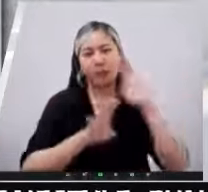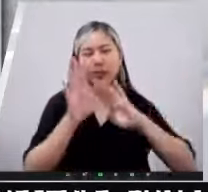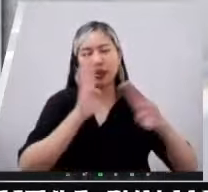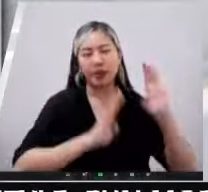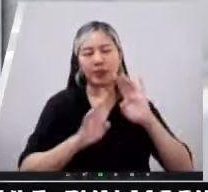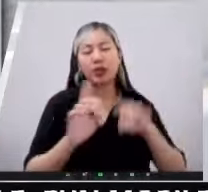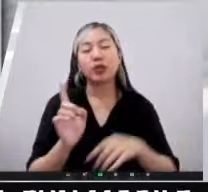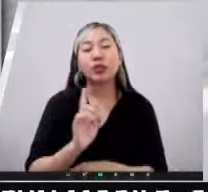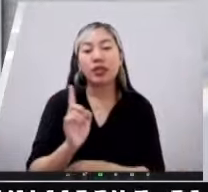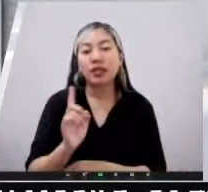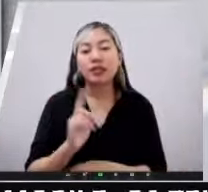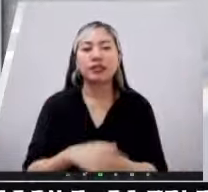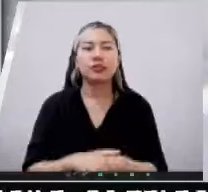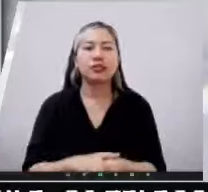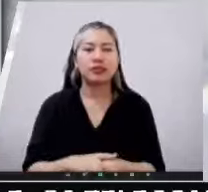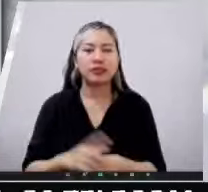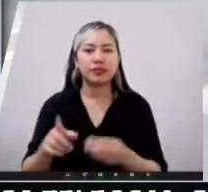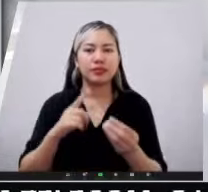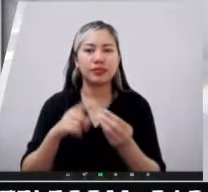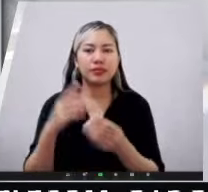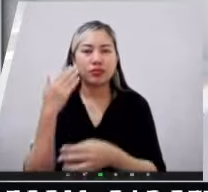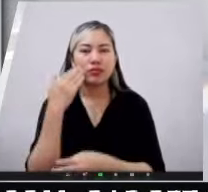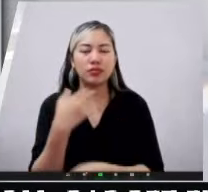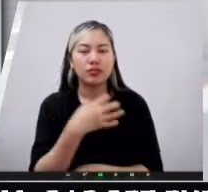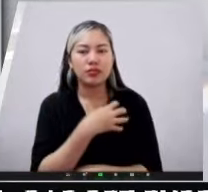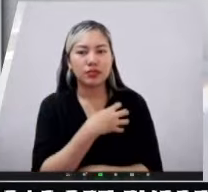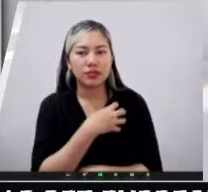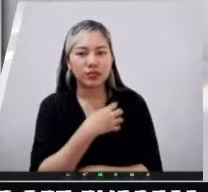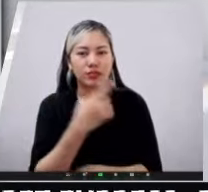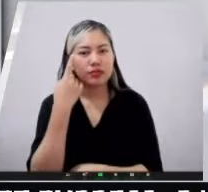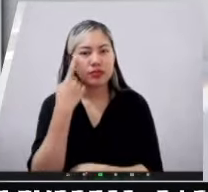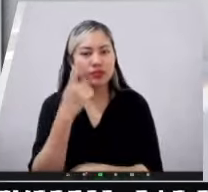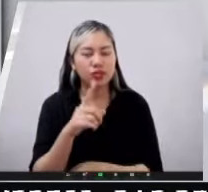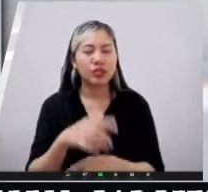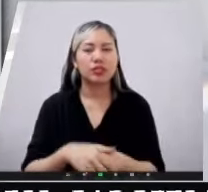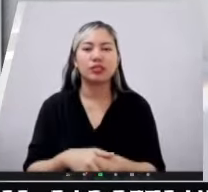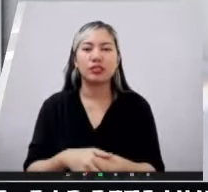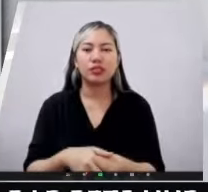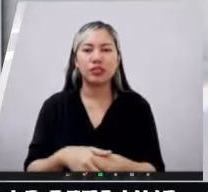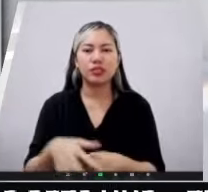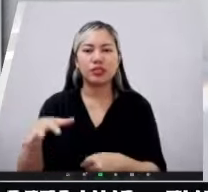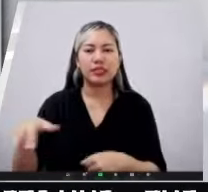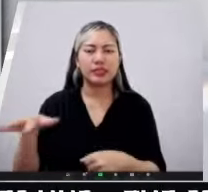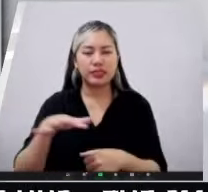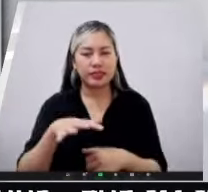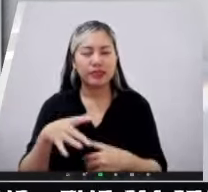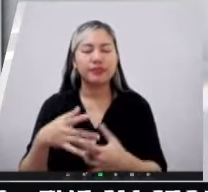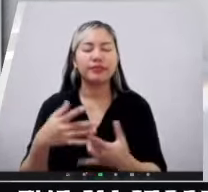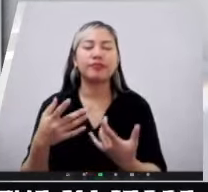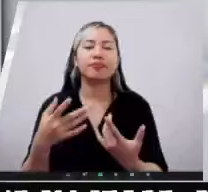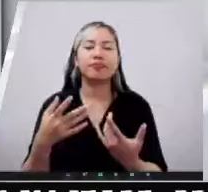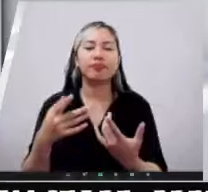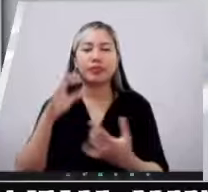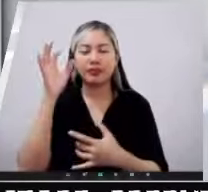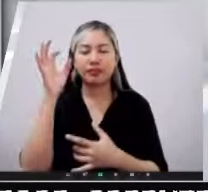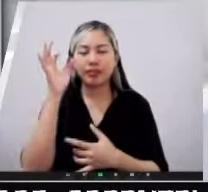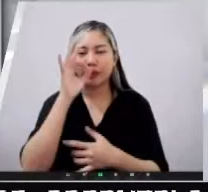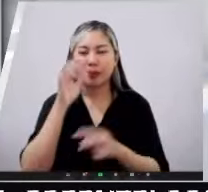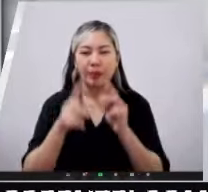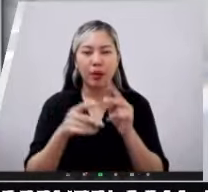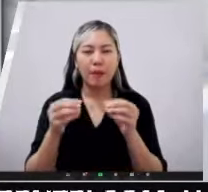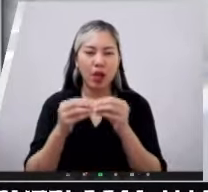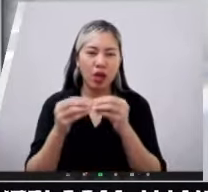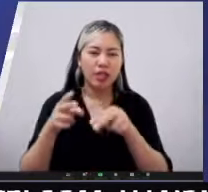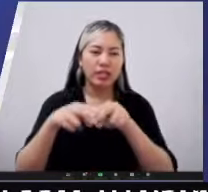usapin ng kakulungan ng pulis para sa lumalaking populasyon ng bansa ang kakulangan daw ng pulis ay hindi malulutas sa